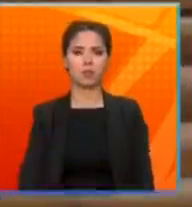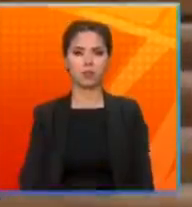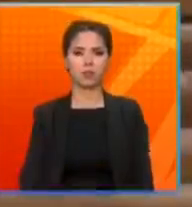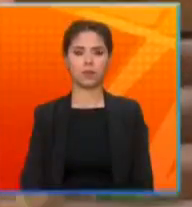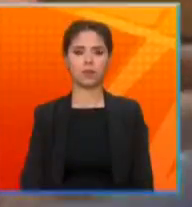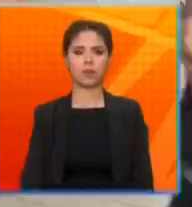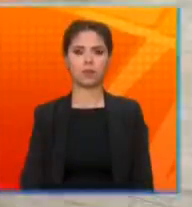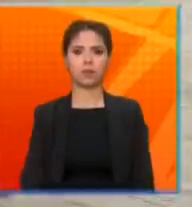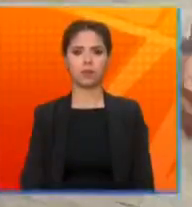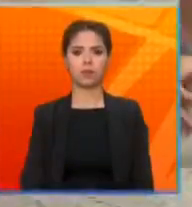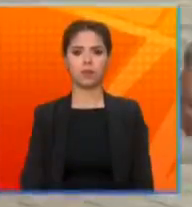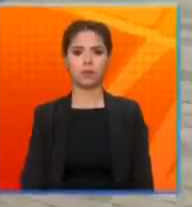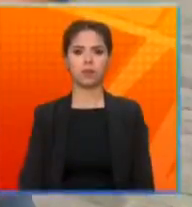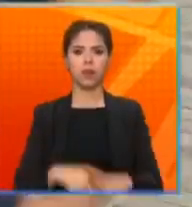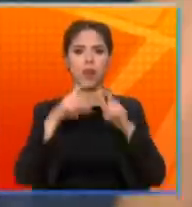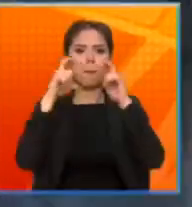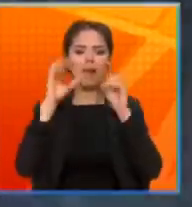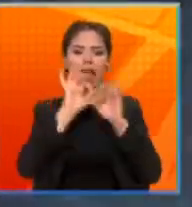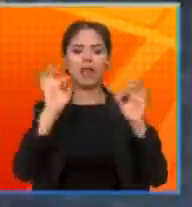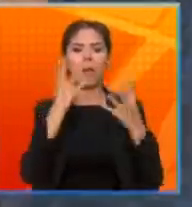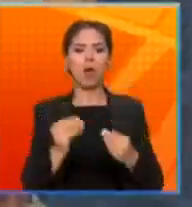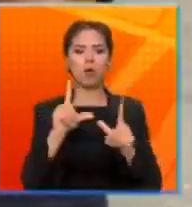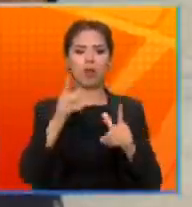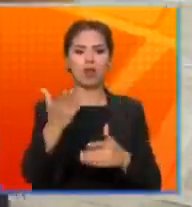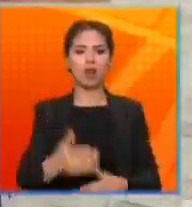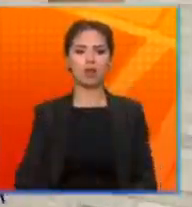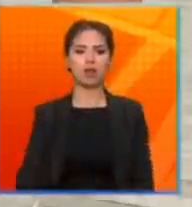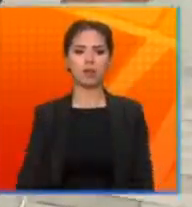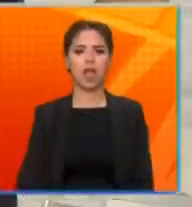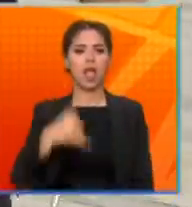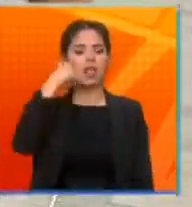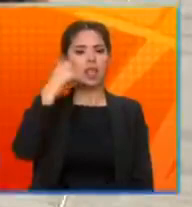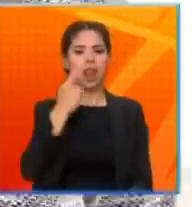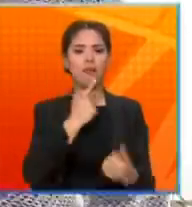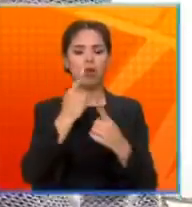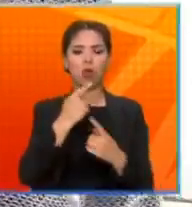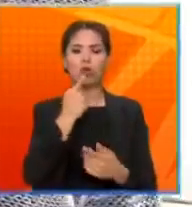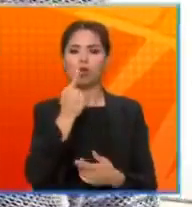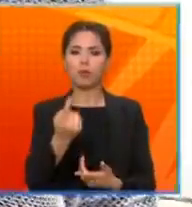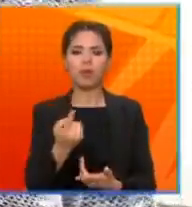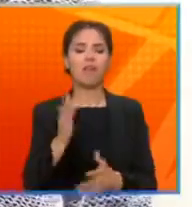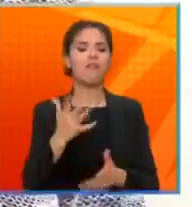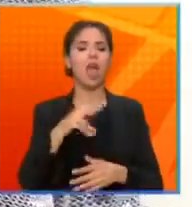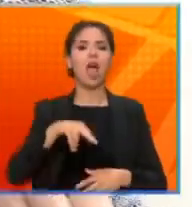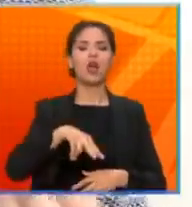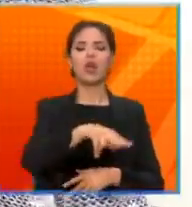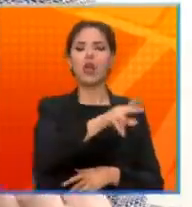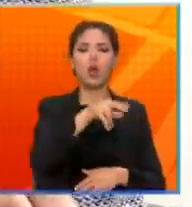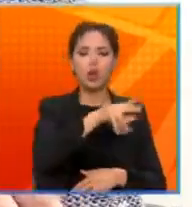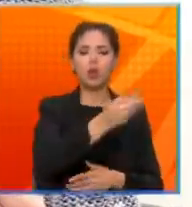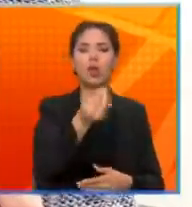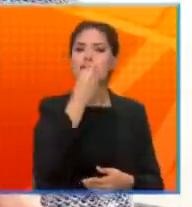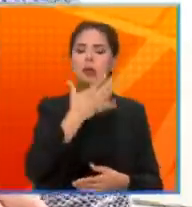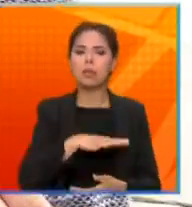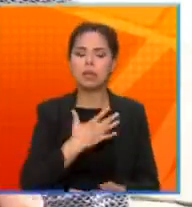bu maske tam takmamız lazım Bir dakika telefonla konuşuyorum diyenler yolda yürürken bir